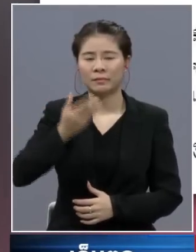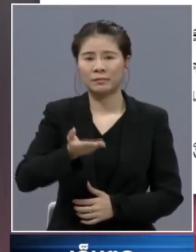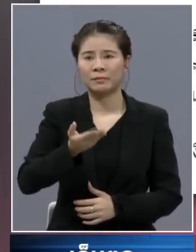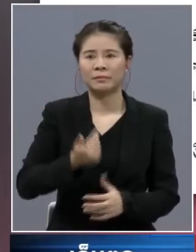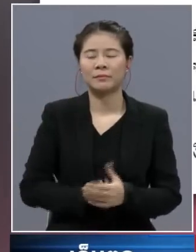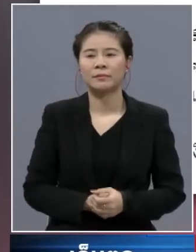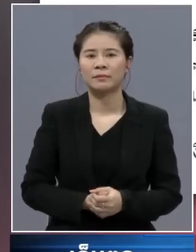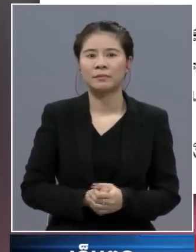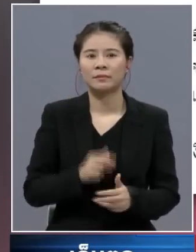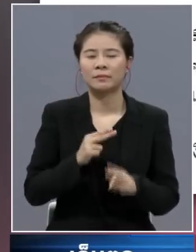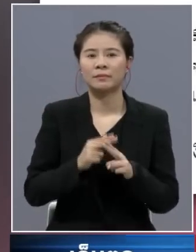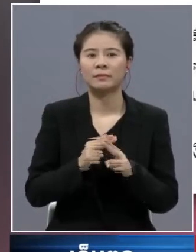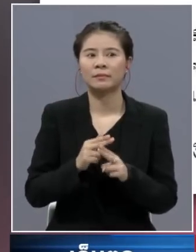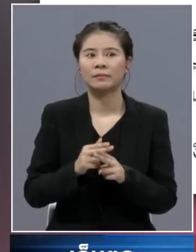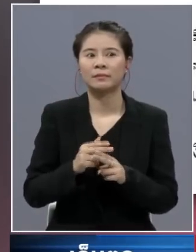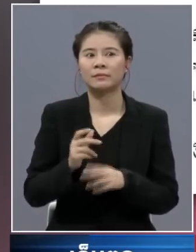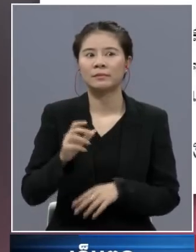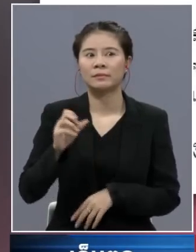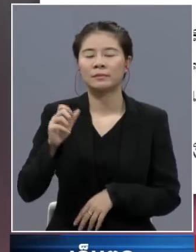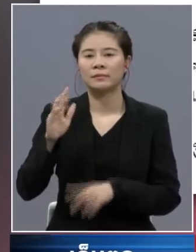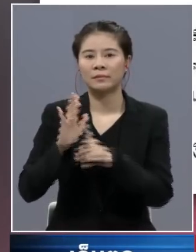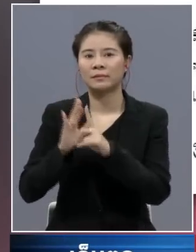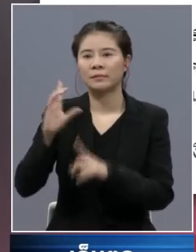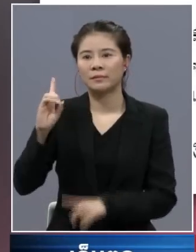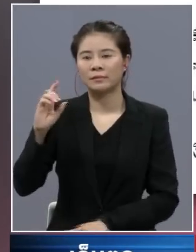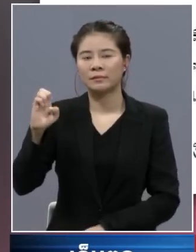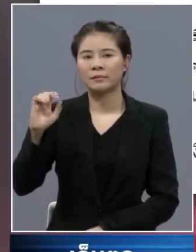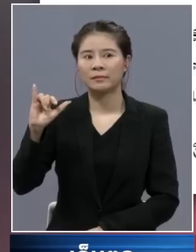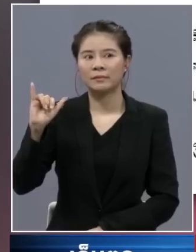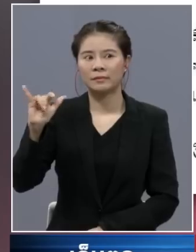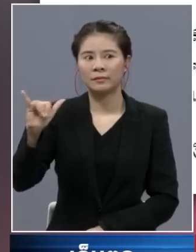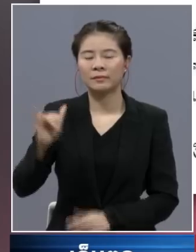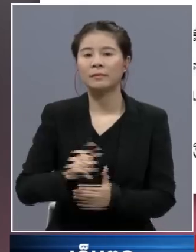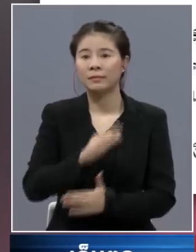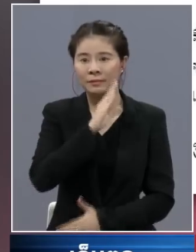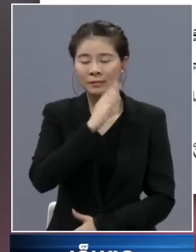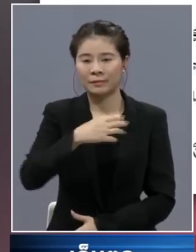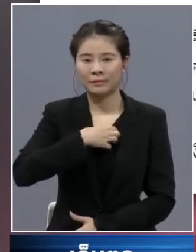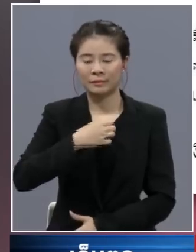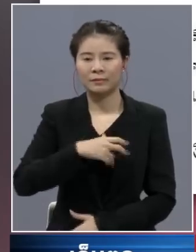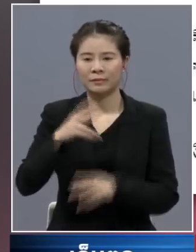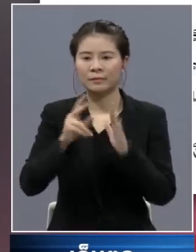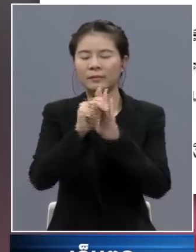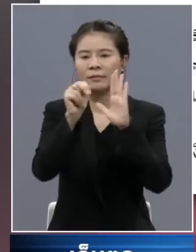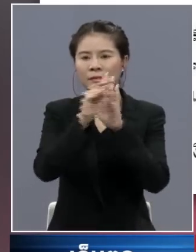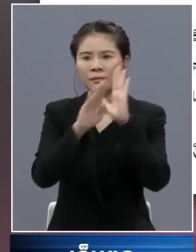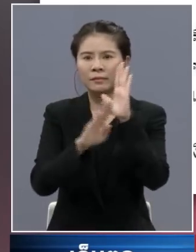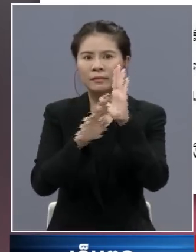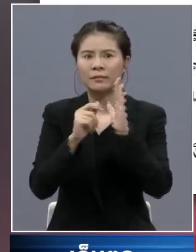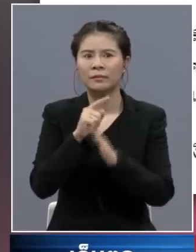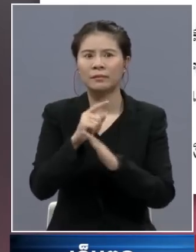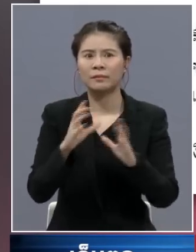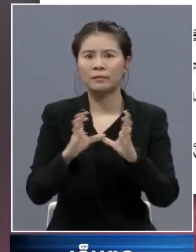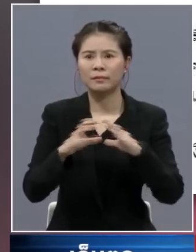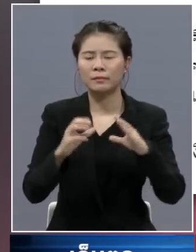ตรีขัตติยาสวัสดิผลเนี่ยนะครับปรากฏว่าทวิตข้อความเนี่ยนะครับบอกว่าถ้าอยากได้นโยบายกระเป๋าเงินดิจิตอล 10,000 บาทของทางเพื่อไทย